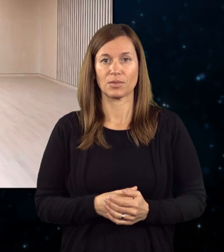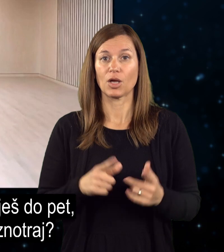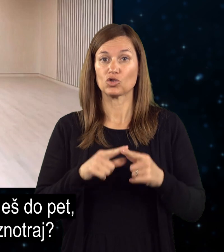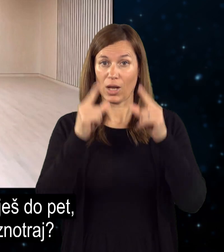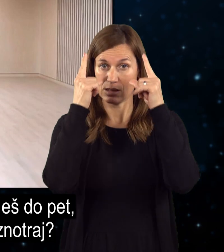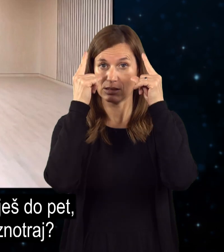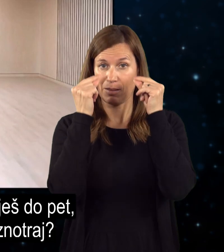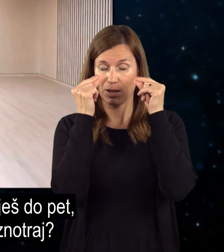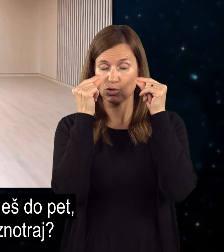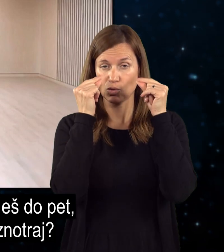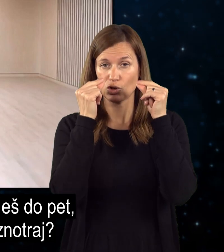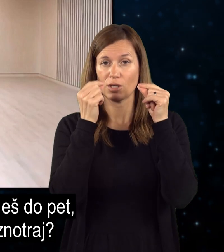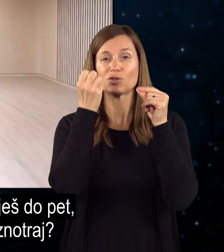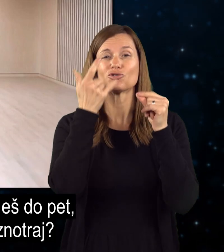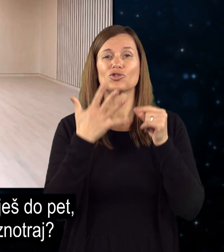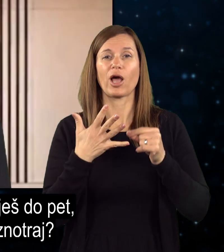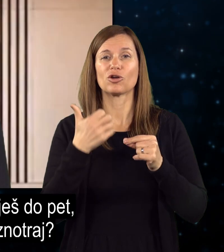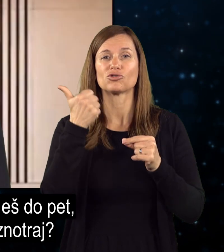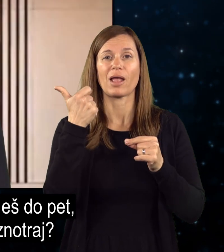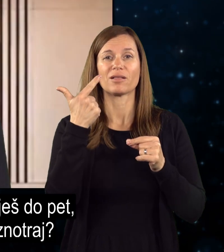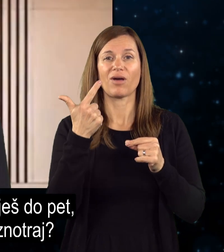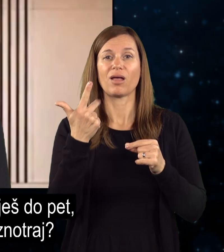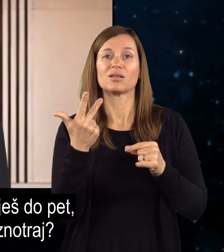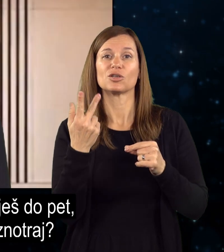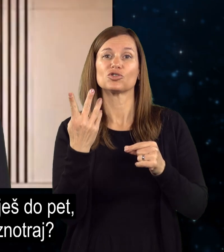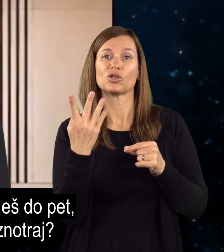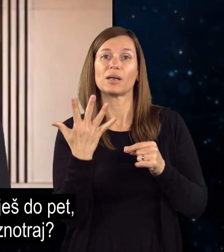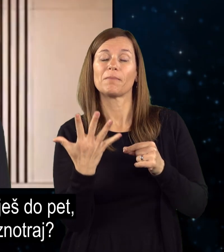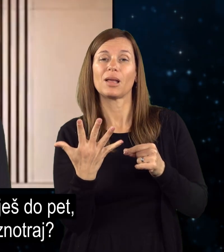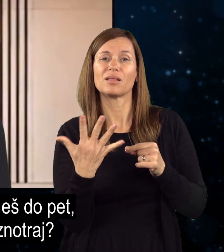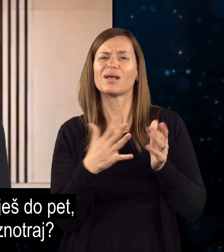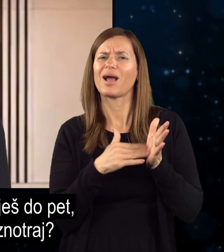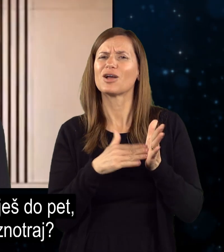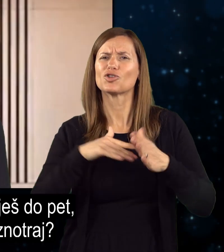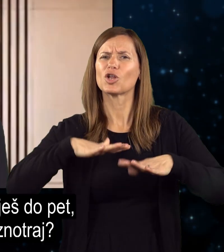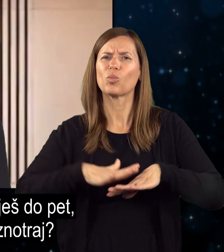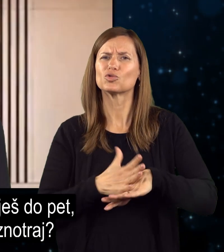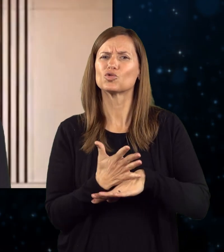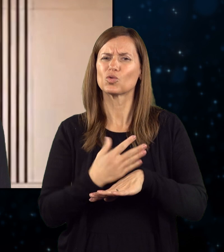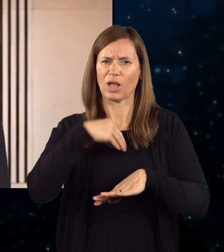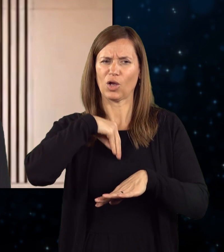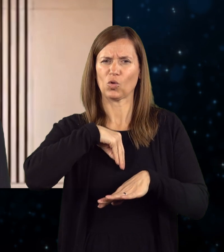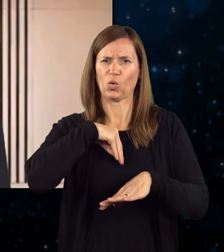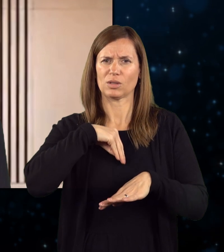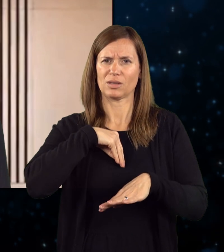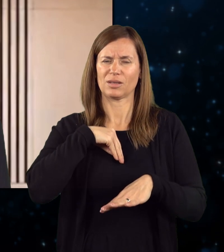In če zapreš oči in šteješ do 5, kakšen je občutek znotraj?